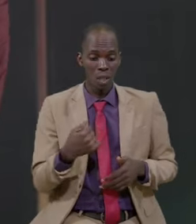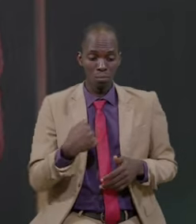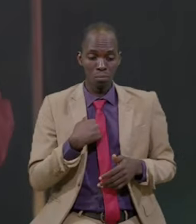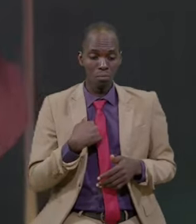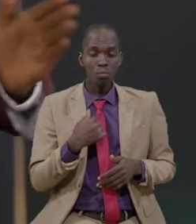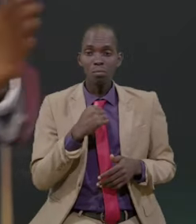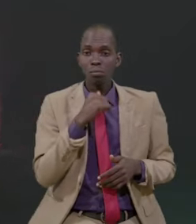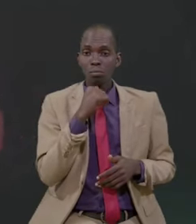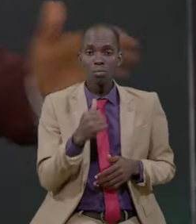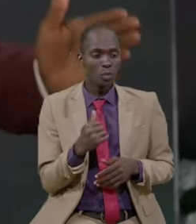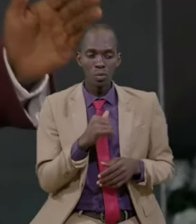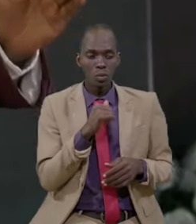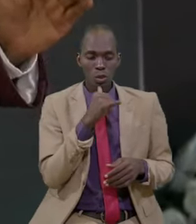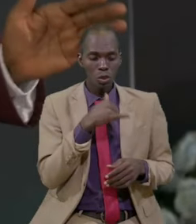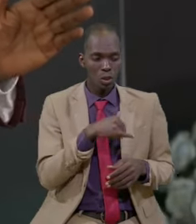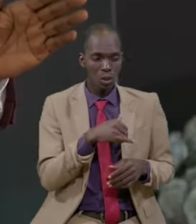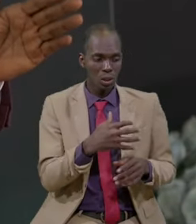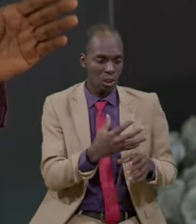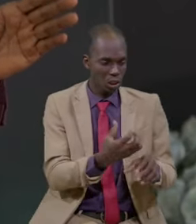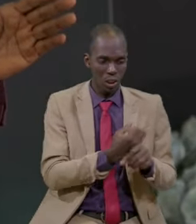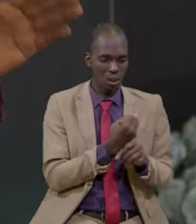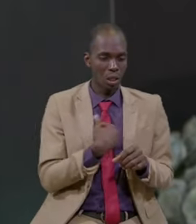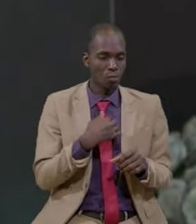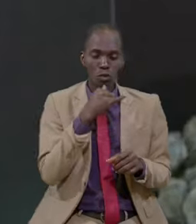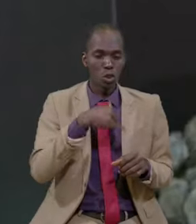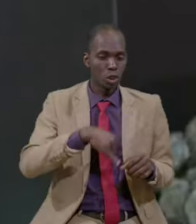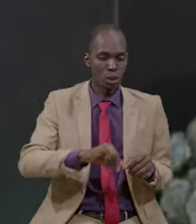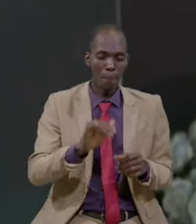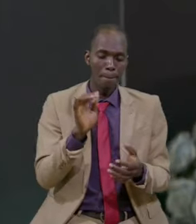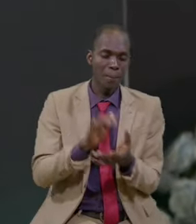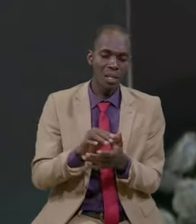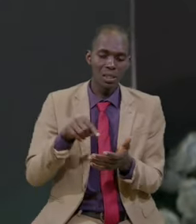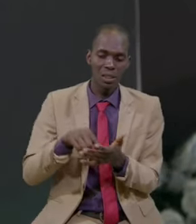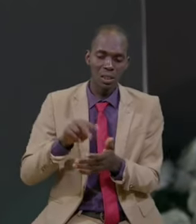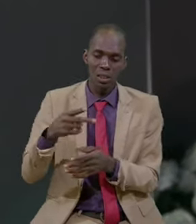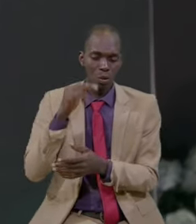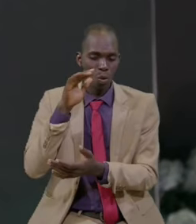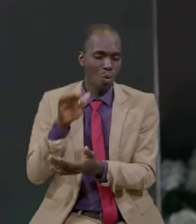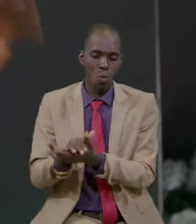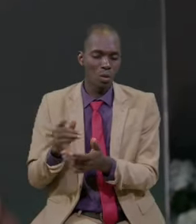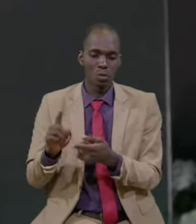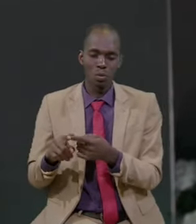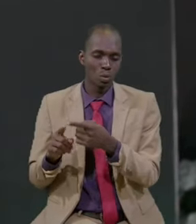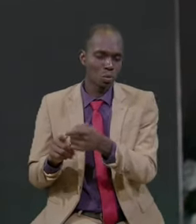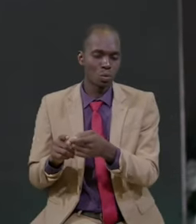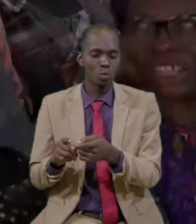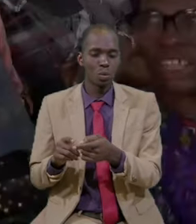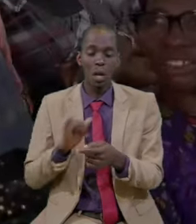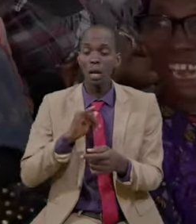je n'ai pas pris notre femme, mais quand j'ai renvoyé l'autre femme, quand j'étais envoyé la machine est pure.